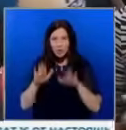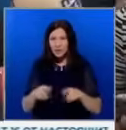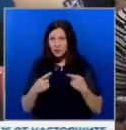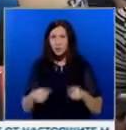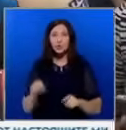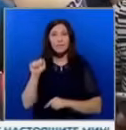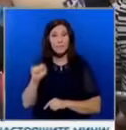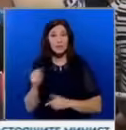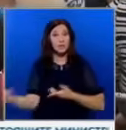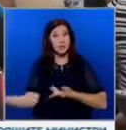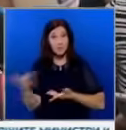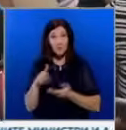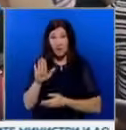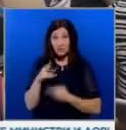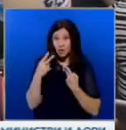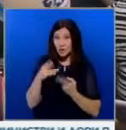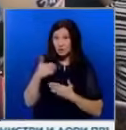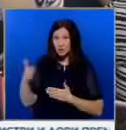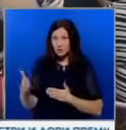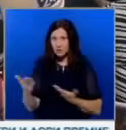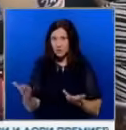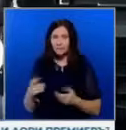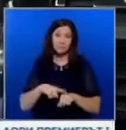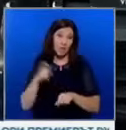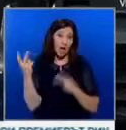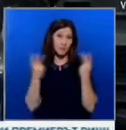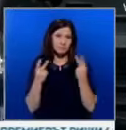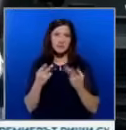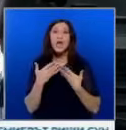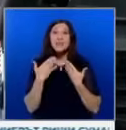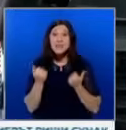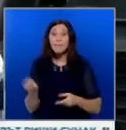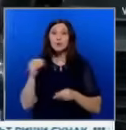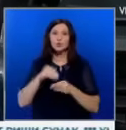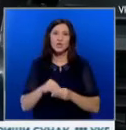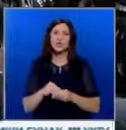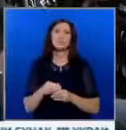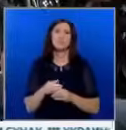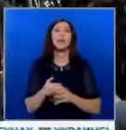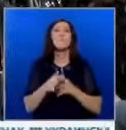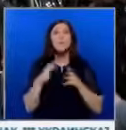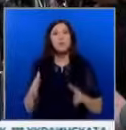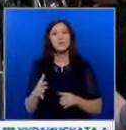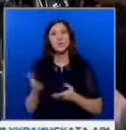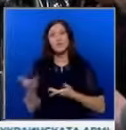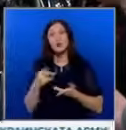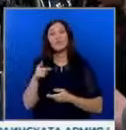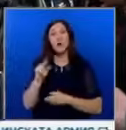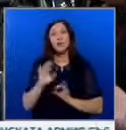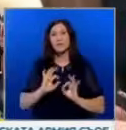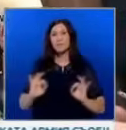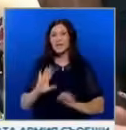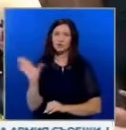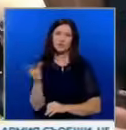другите формации да преговарят, а вие ще гледате отстрани ли? Да, разбира се. Няма да участваме повече в преговорите и това го казахме ясно